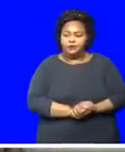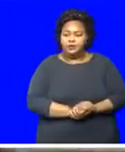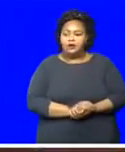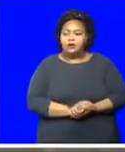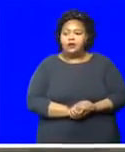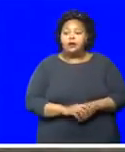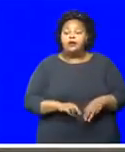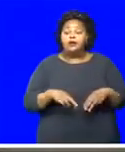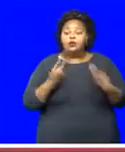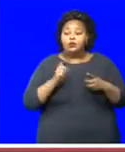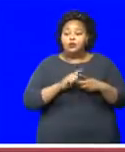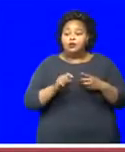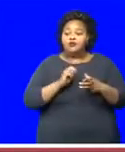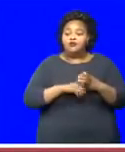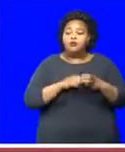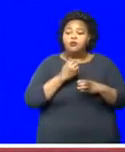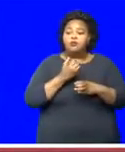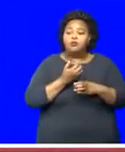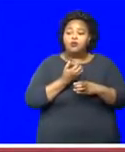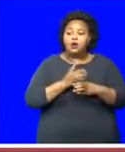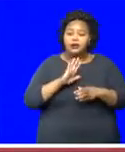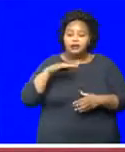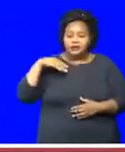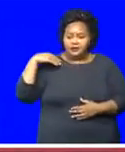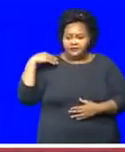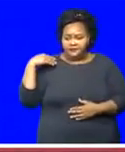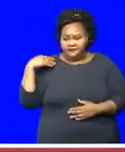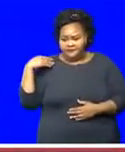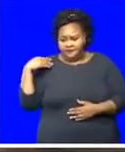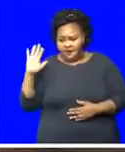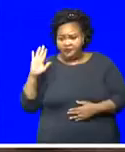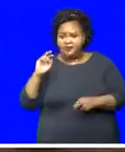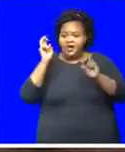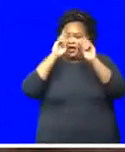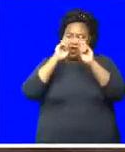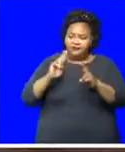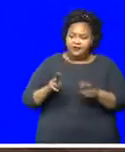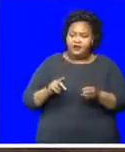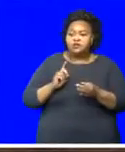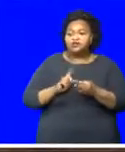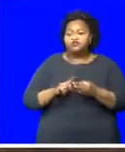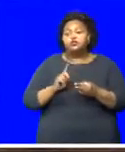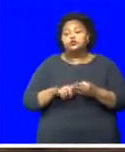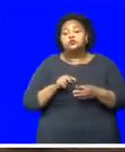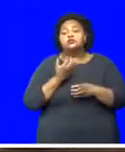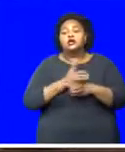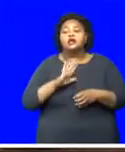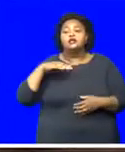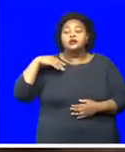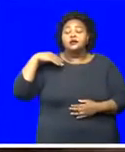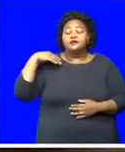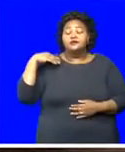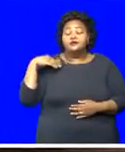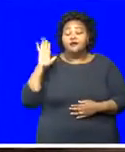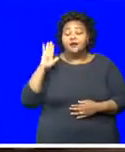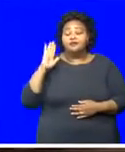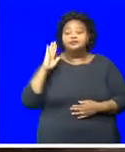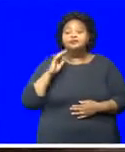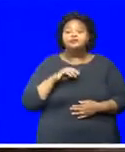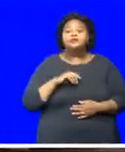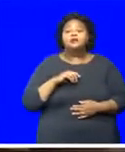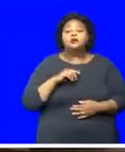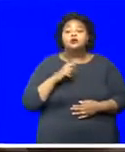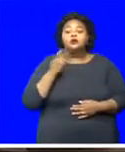imfica langendasi nesifunza selivekati leAfrika kanye naseveni laseKenya. Lobekele umsakade Eswatini TV